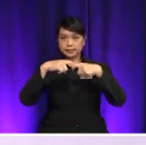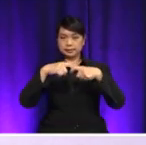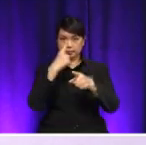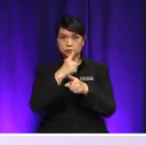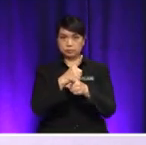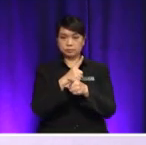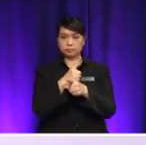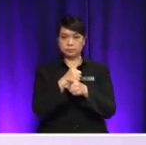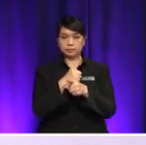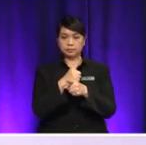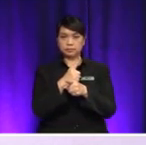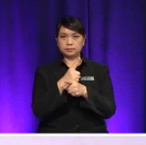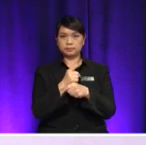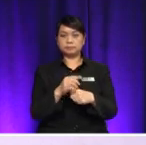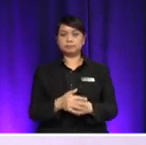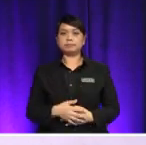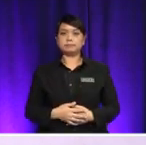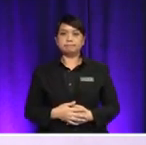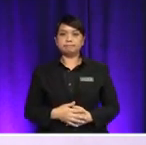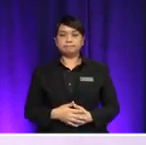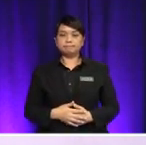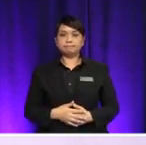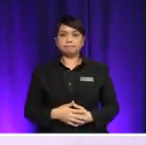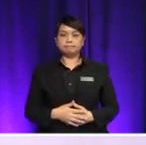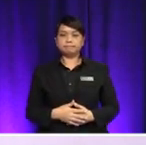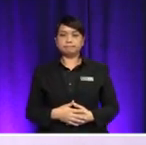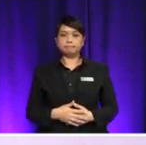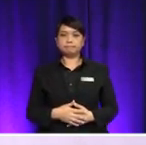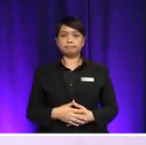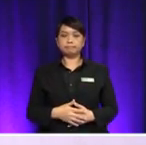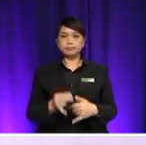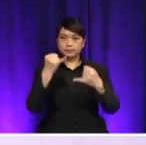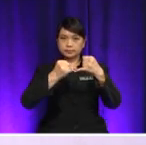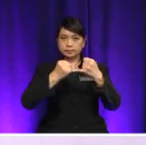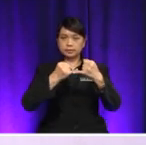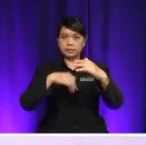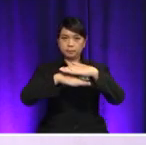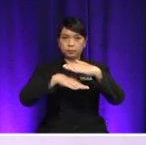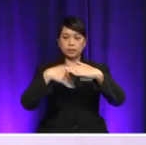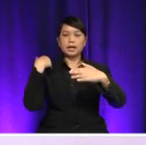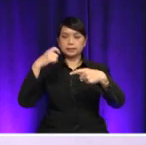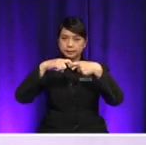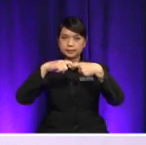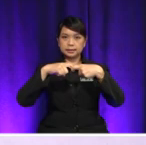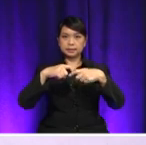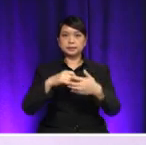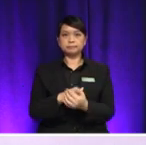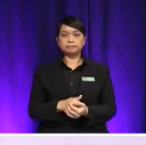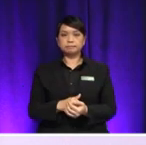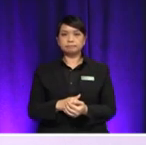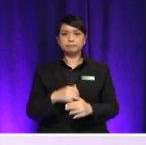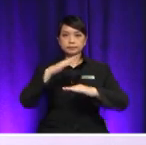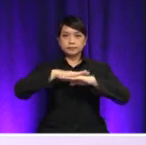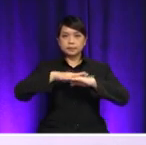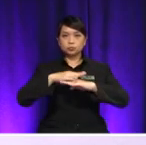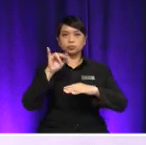pagi yang terakhir ada kaitan juga yaitu yang atas tuh kita